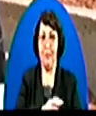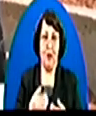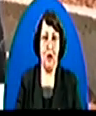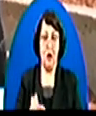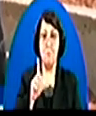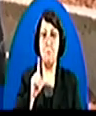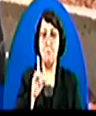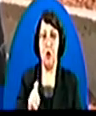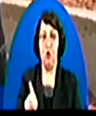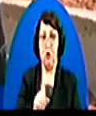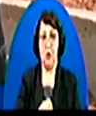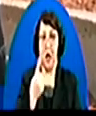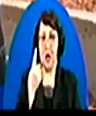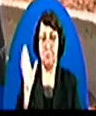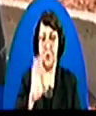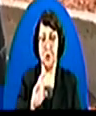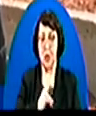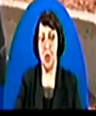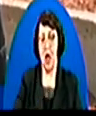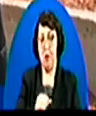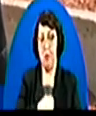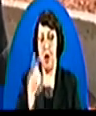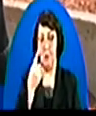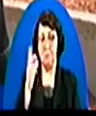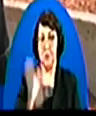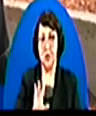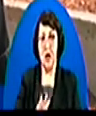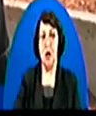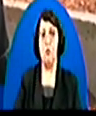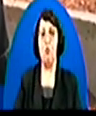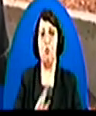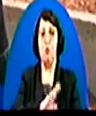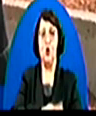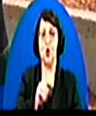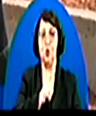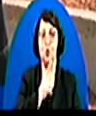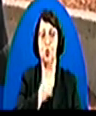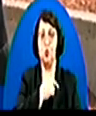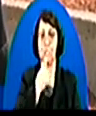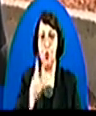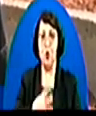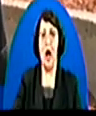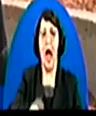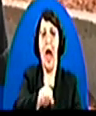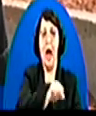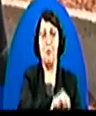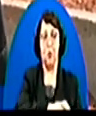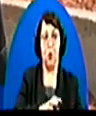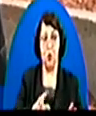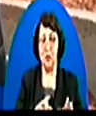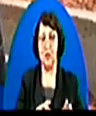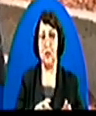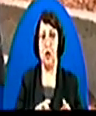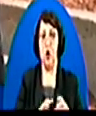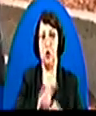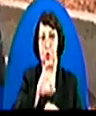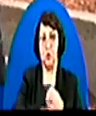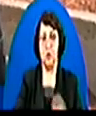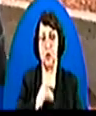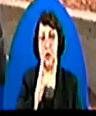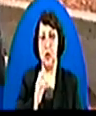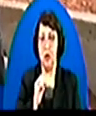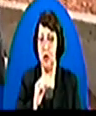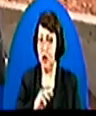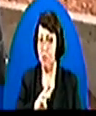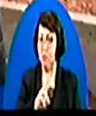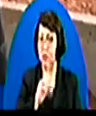хотод төдийгүй зөвхөн Хинтээ аймагт төдийгүй бүс нутгийн хэмжээнд дэлхийн хэмжээний боловсролыг олох ийм одоо чухал ач холбогдолтой ийм том сургууль барьж байна. Тэгээ